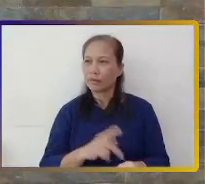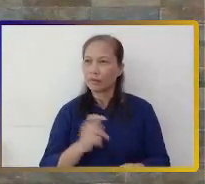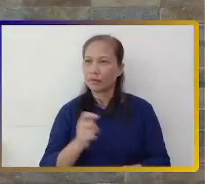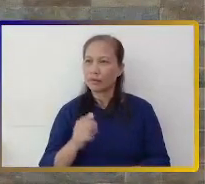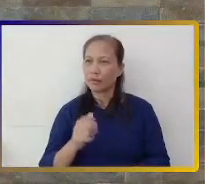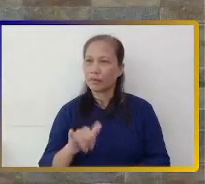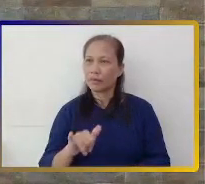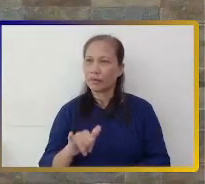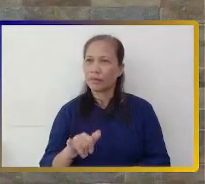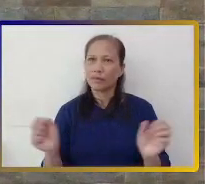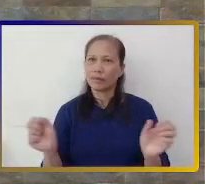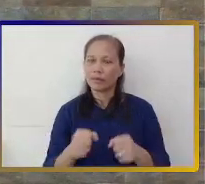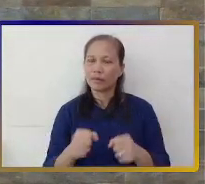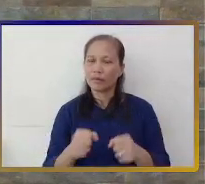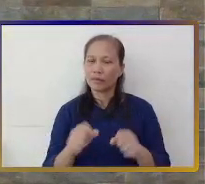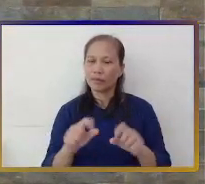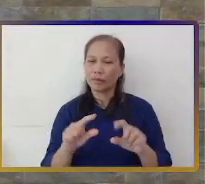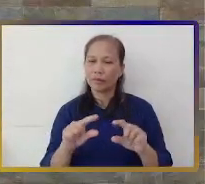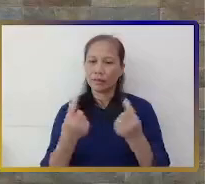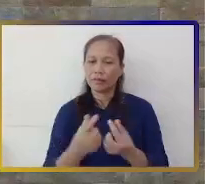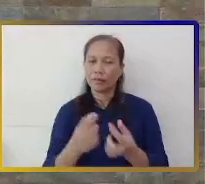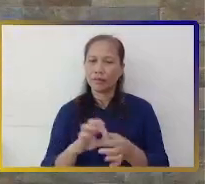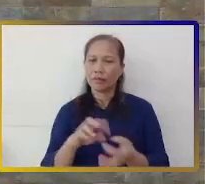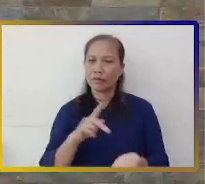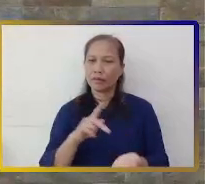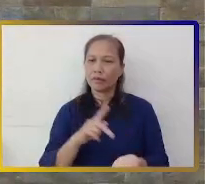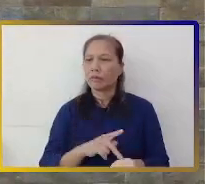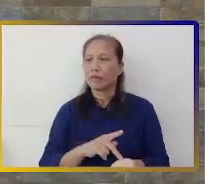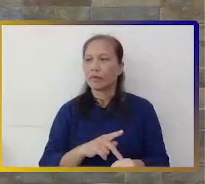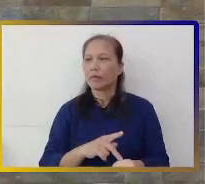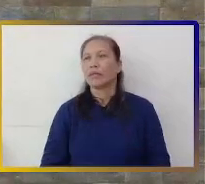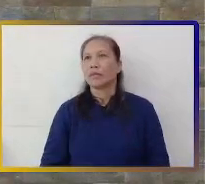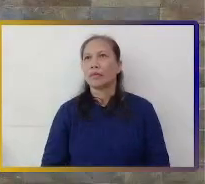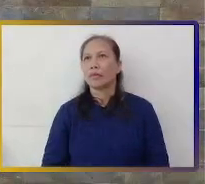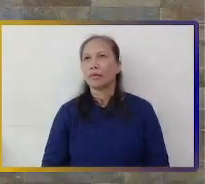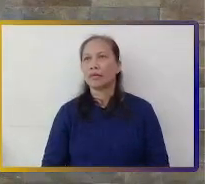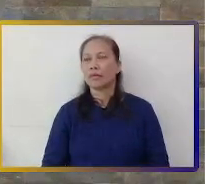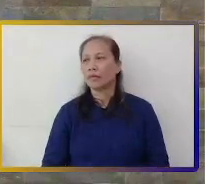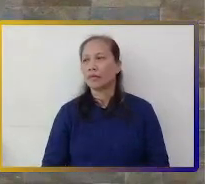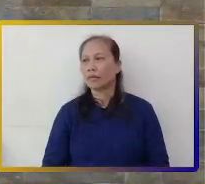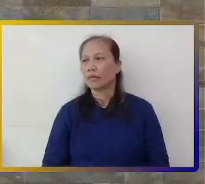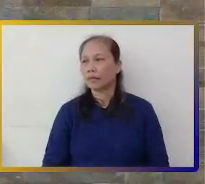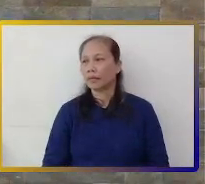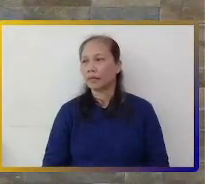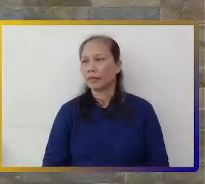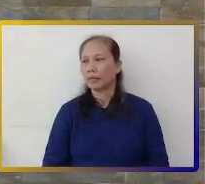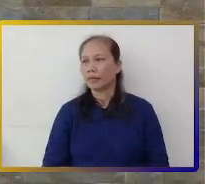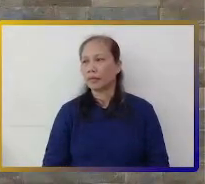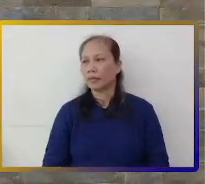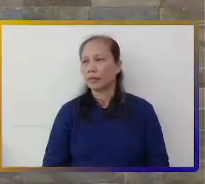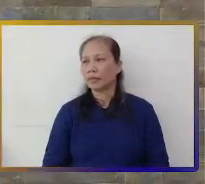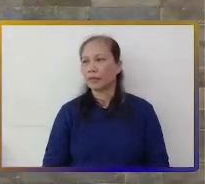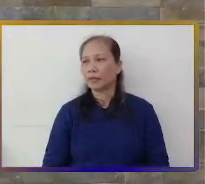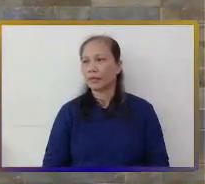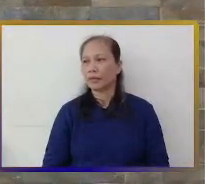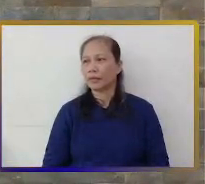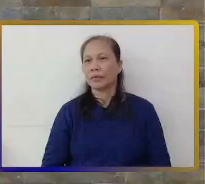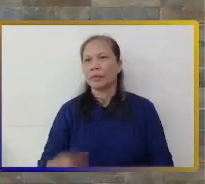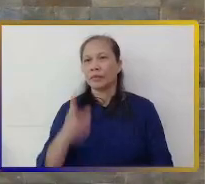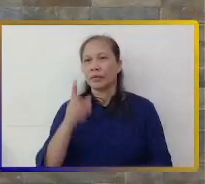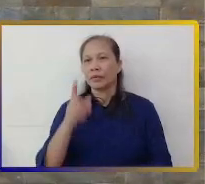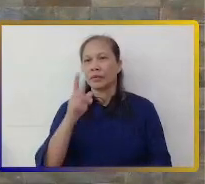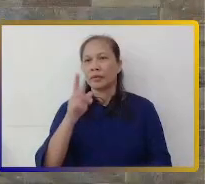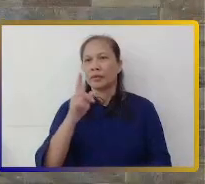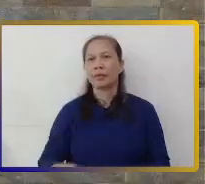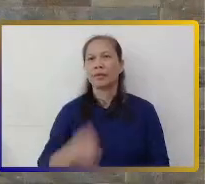colonies of the Poli you see next time ay maaaring mabalikan pa po natin yan now gusto ko lang po kasing bigyan ng diin